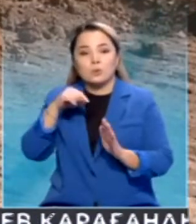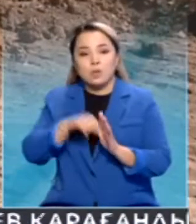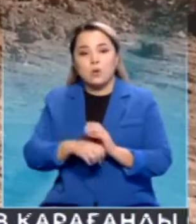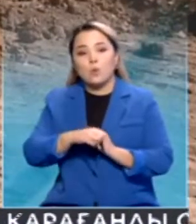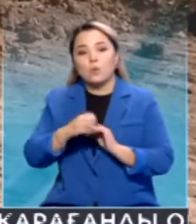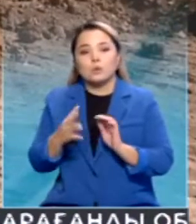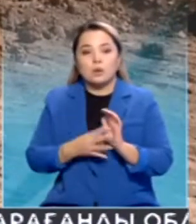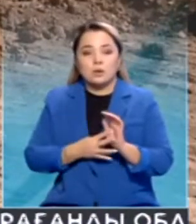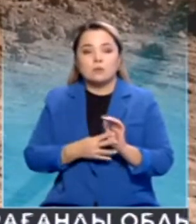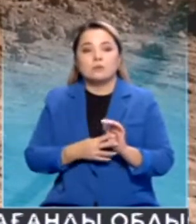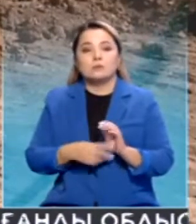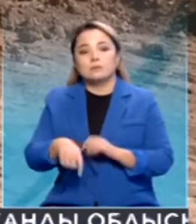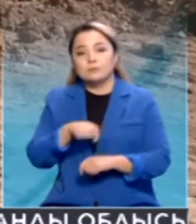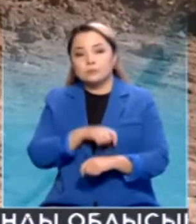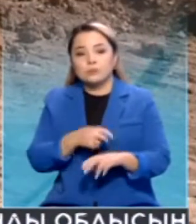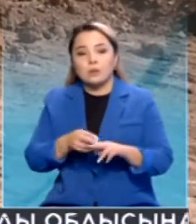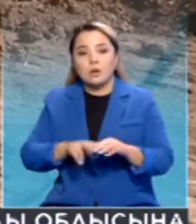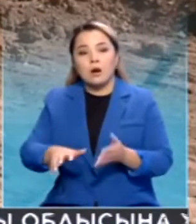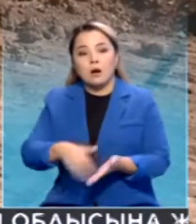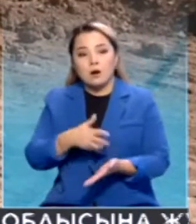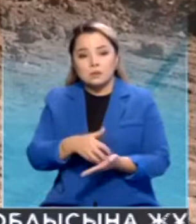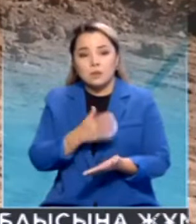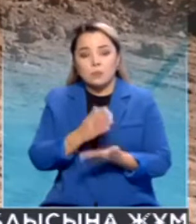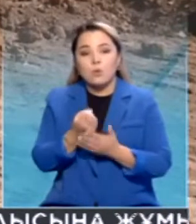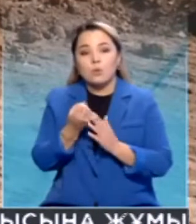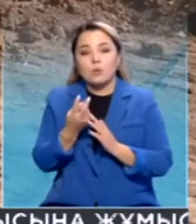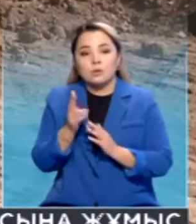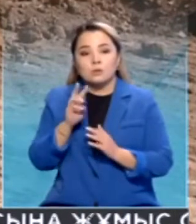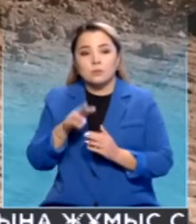19 шақырымы қазылып, 12 шақырымына